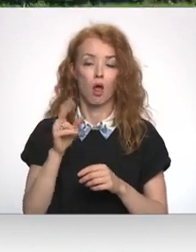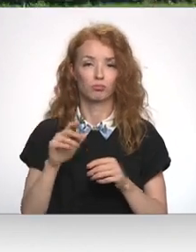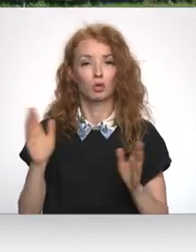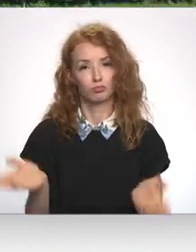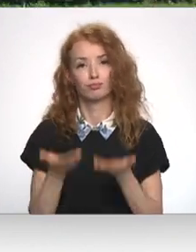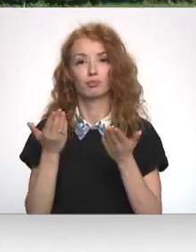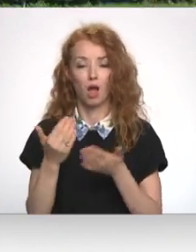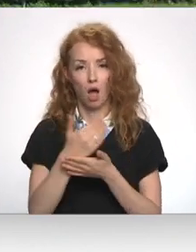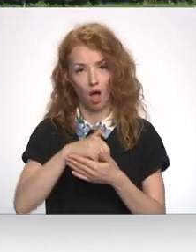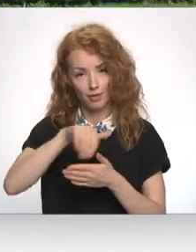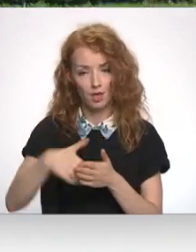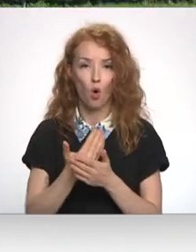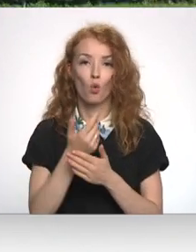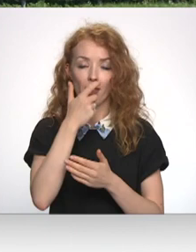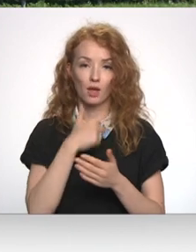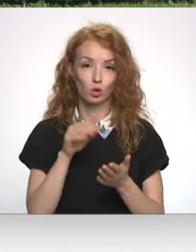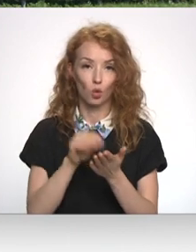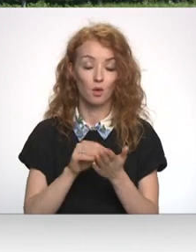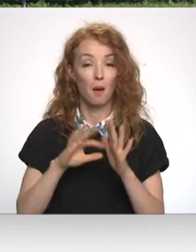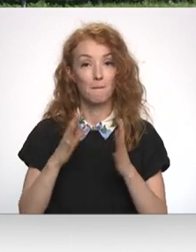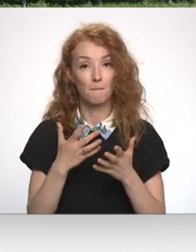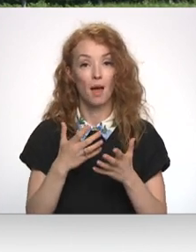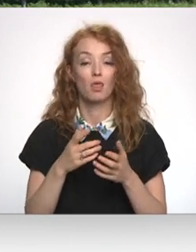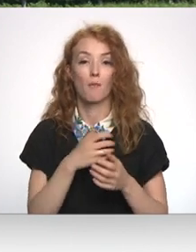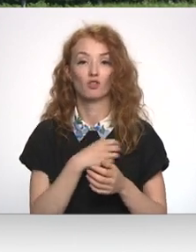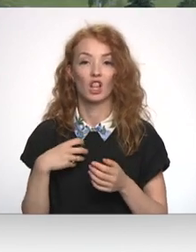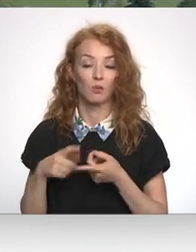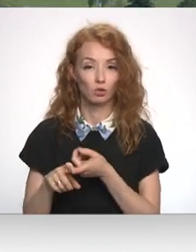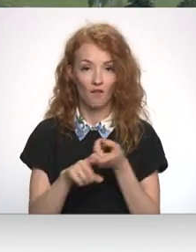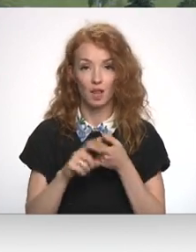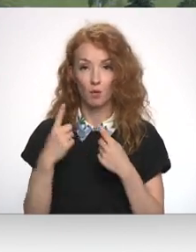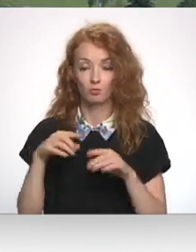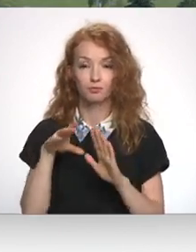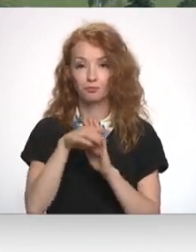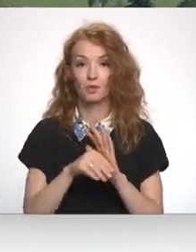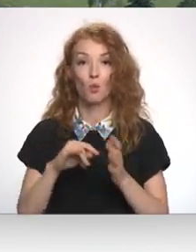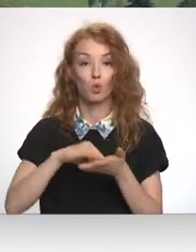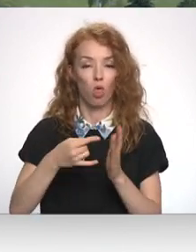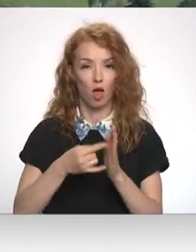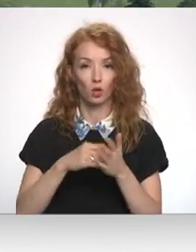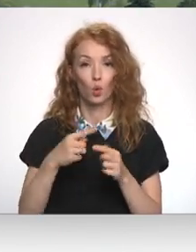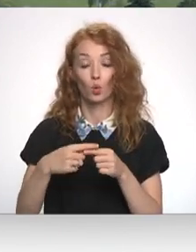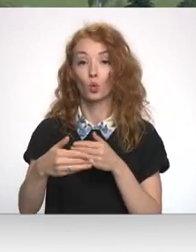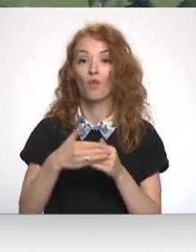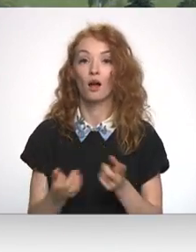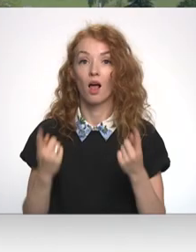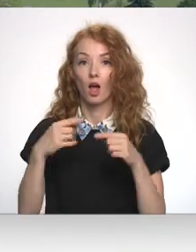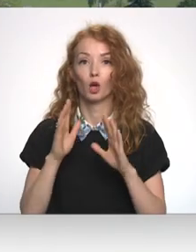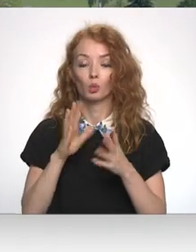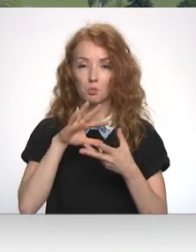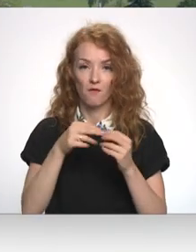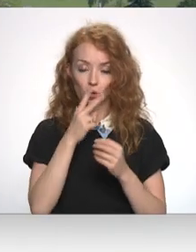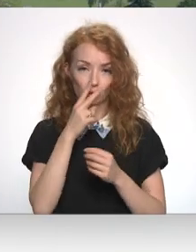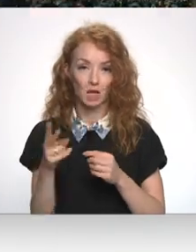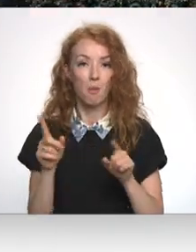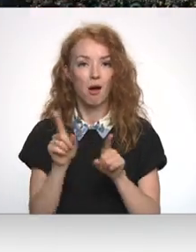komisiju atjaunot. Tikmēr Latvijas pašvaldības savienība iesaistījusies starptautiskā projektā, kur citas starpā tuvākajā laikā tiks pievērsta